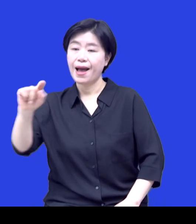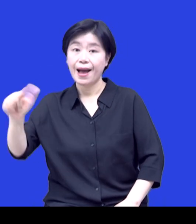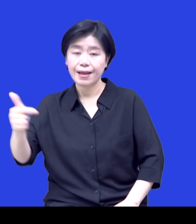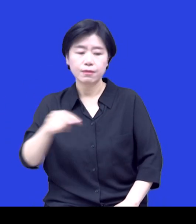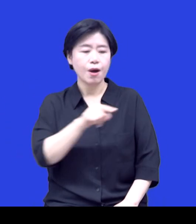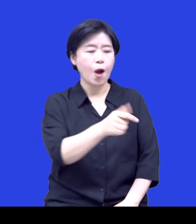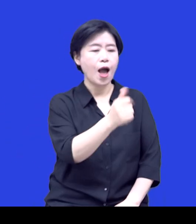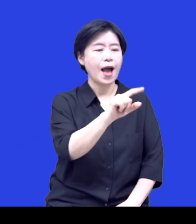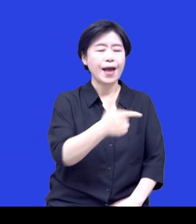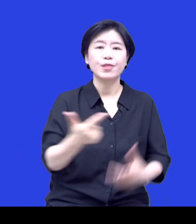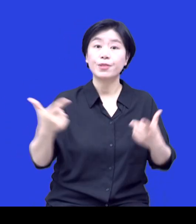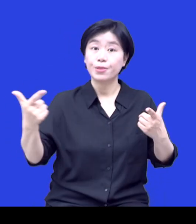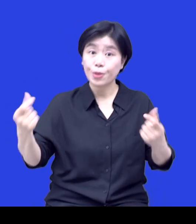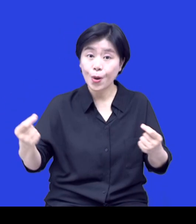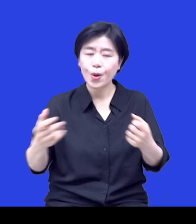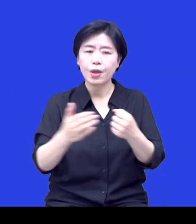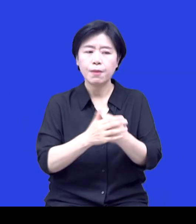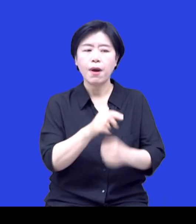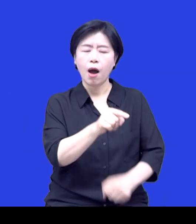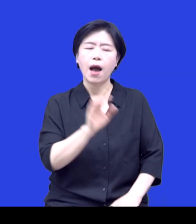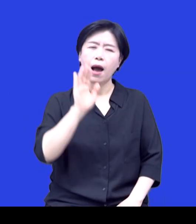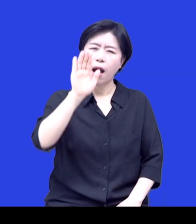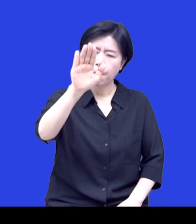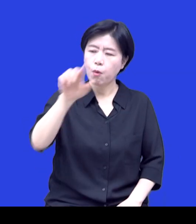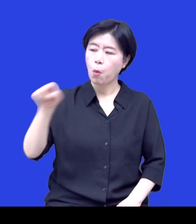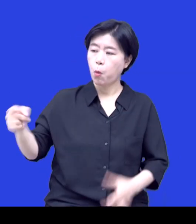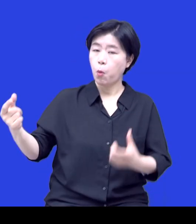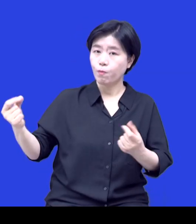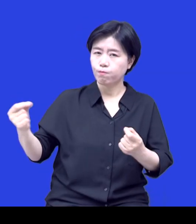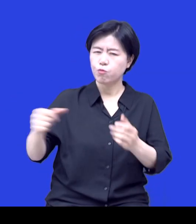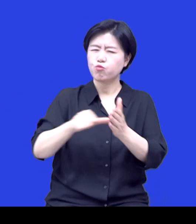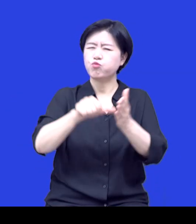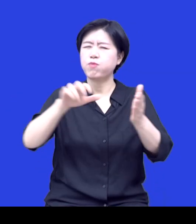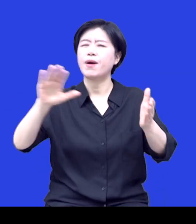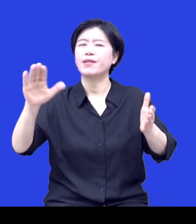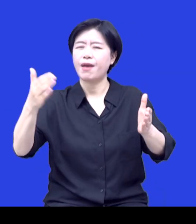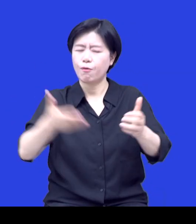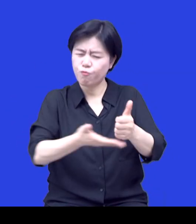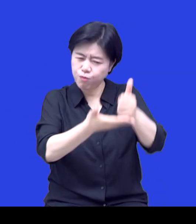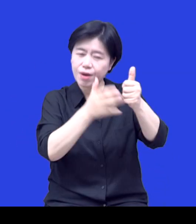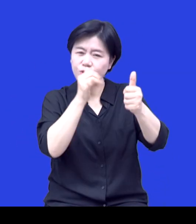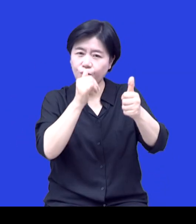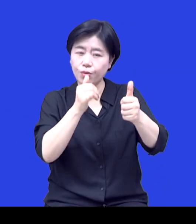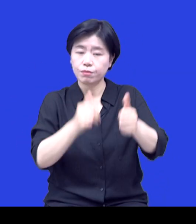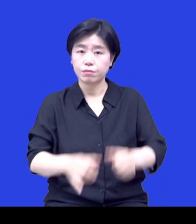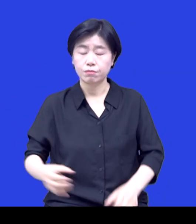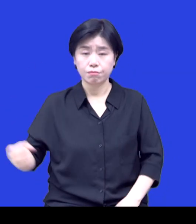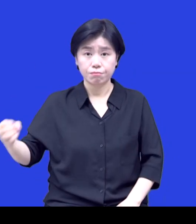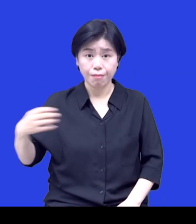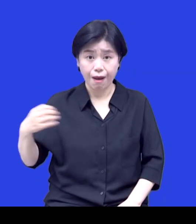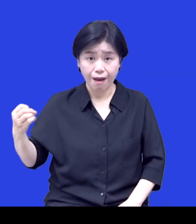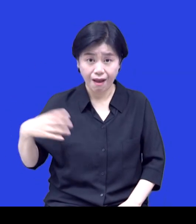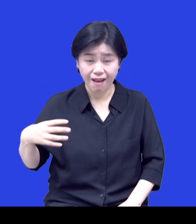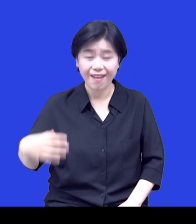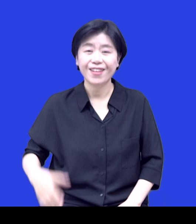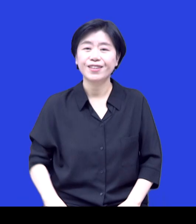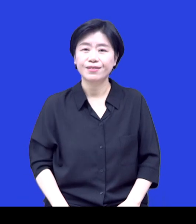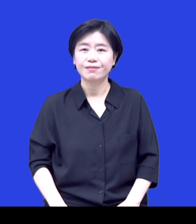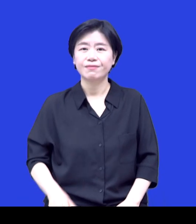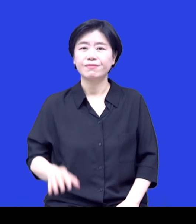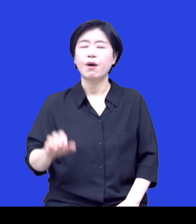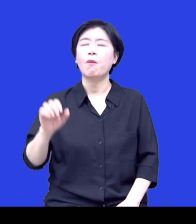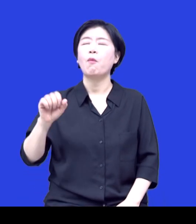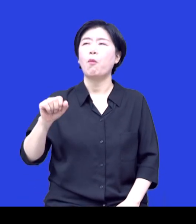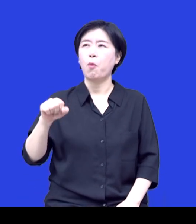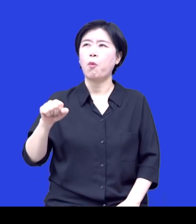광야를 통과하시는 거. 말도 안 되는 논리인데 네. 그렇구나. 내가 한경직 목사님이랑 종씨구나. 나도 훌륭한 목사님이 될 수 있다.